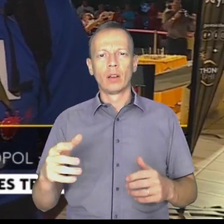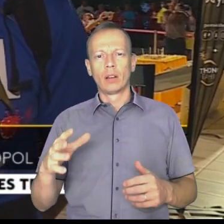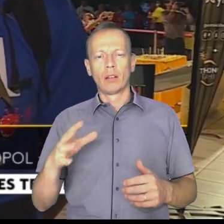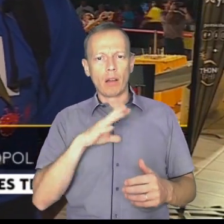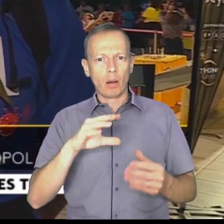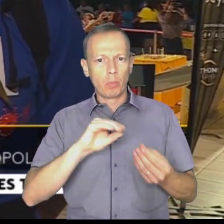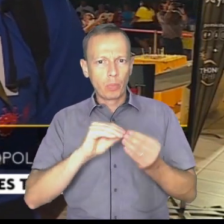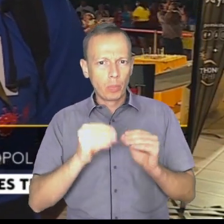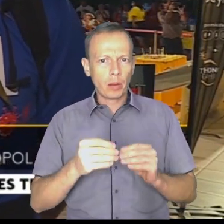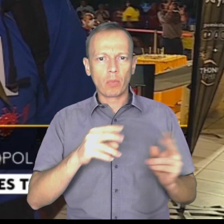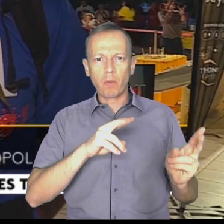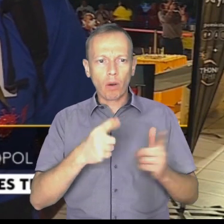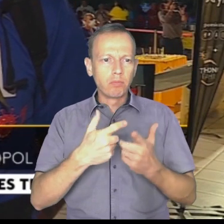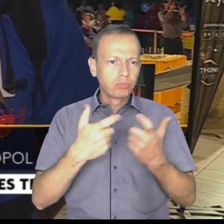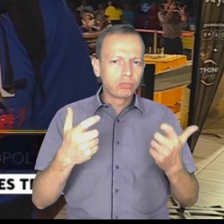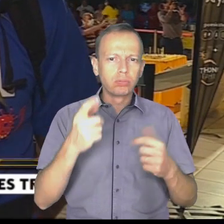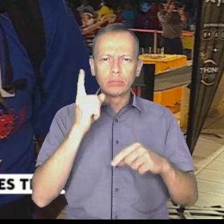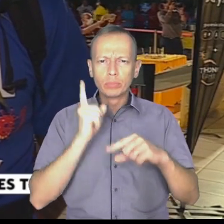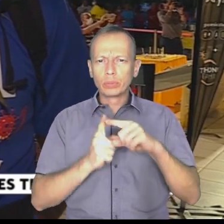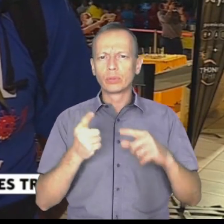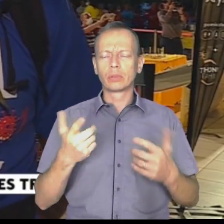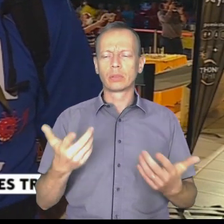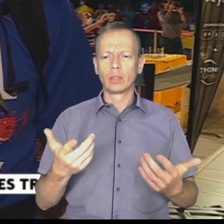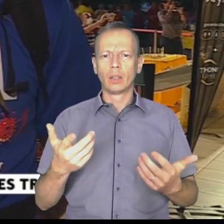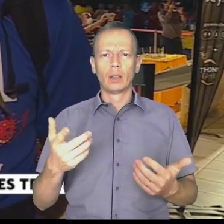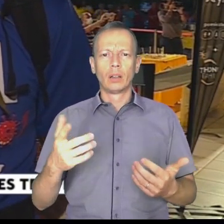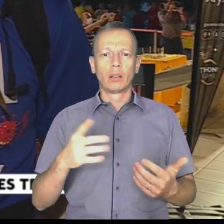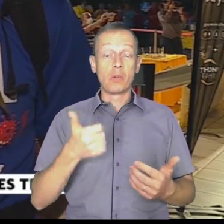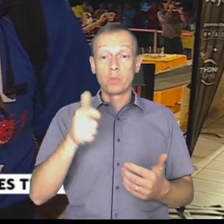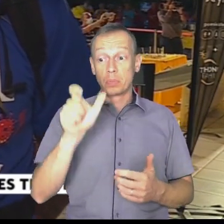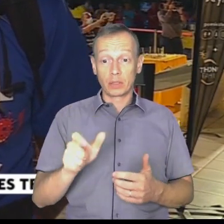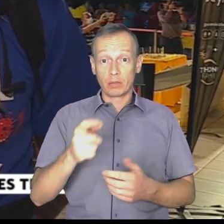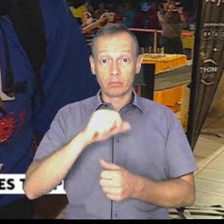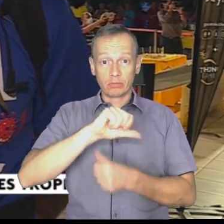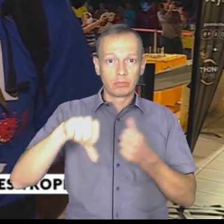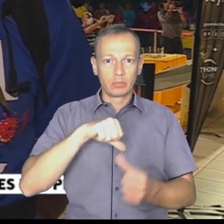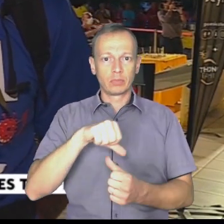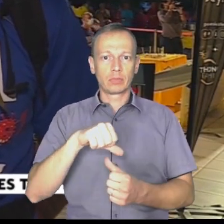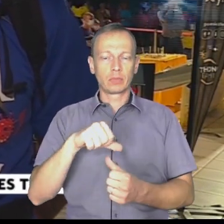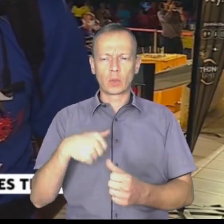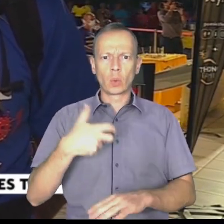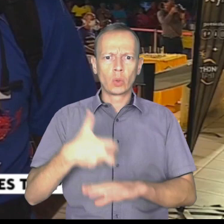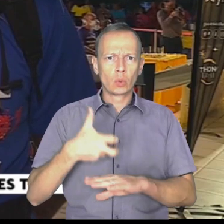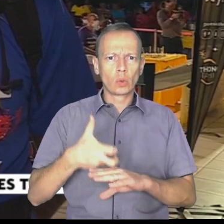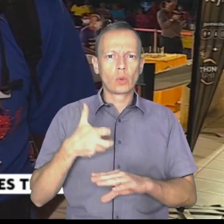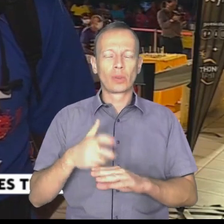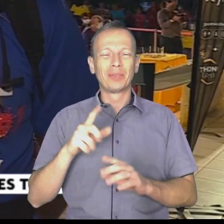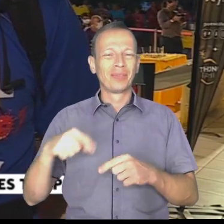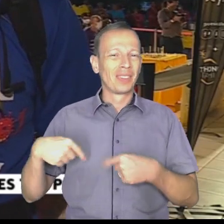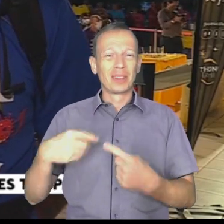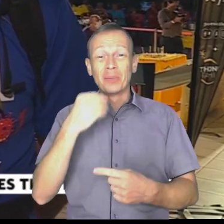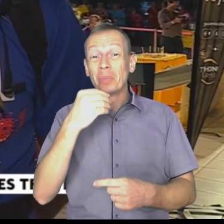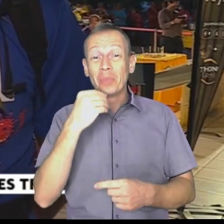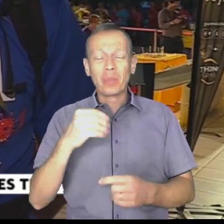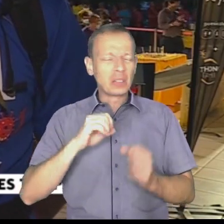remontée et surtout qu'on n'avait changé qu'un bonhomme. Ça a été très dur pour les copains parce qu'à l'aller, on avait tout donné quand